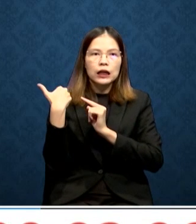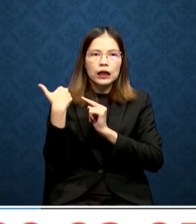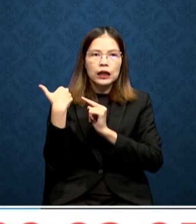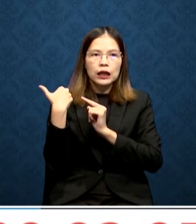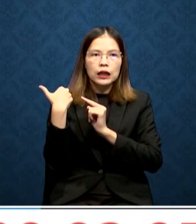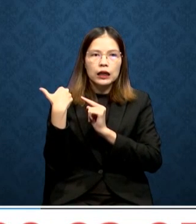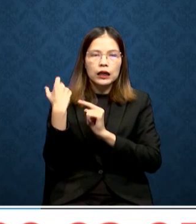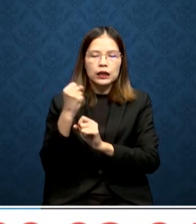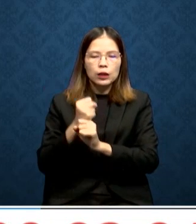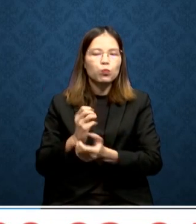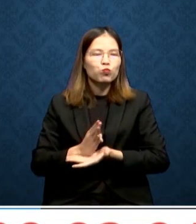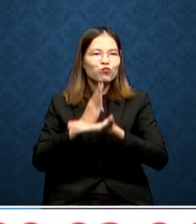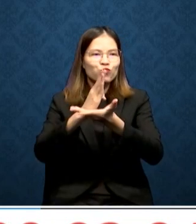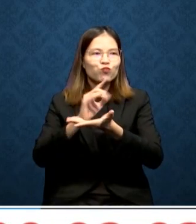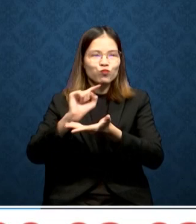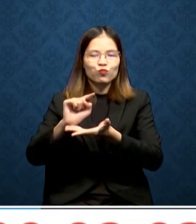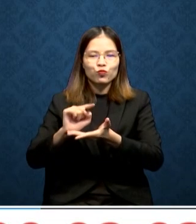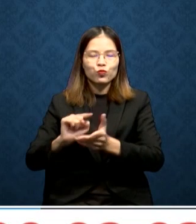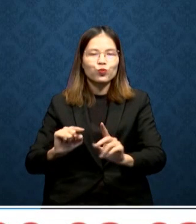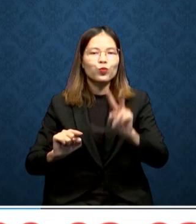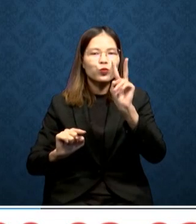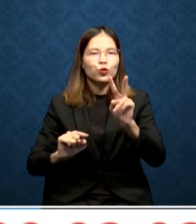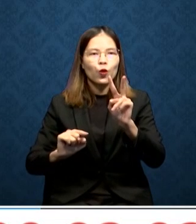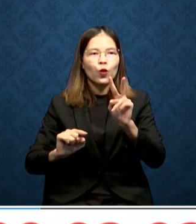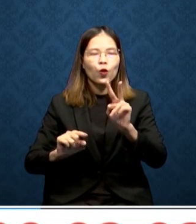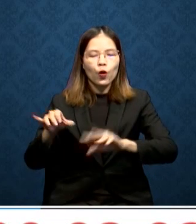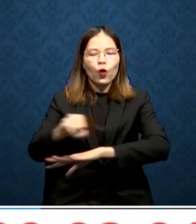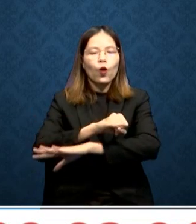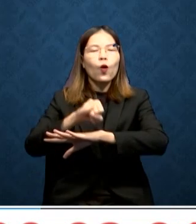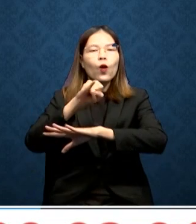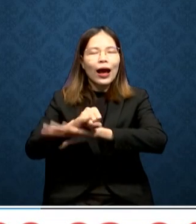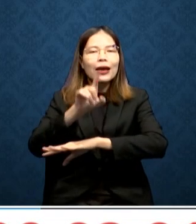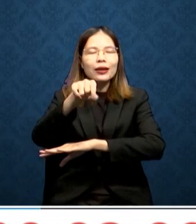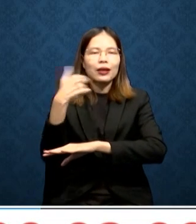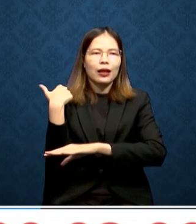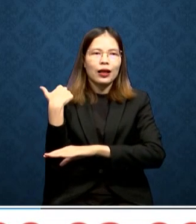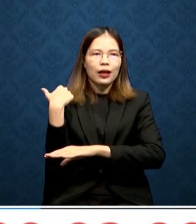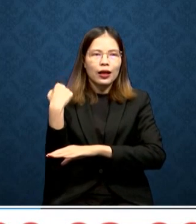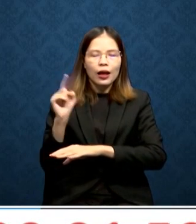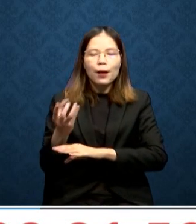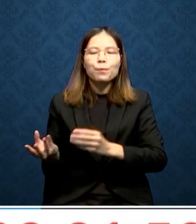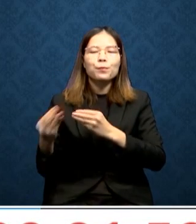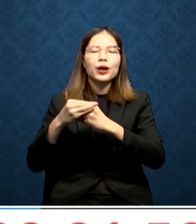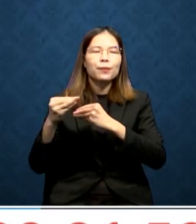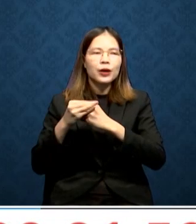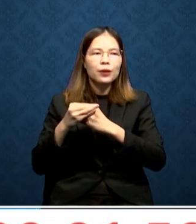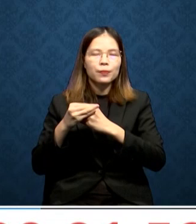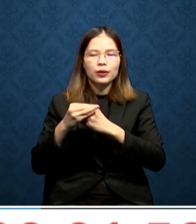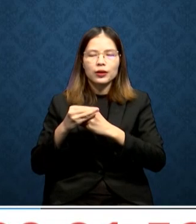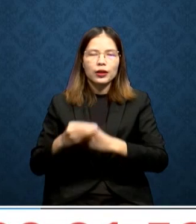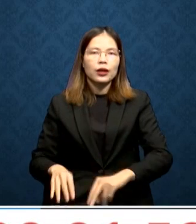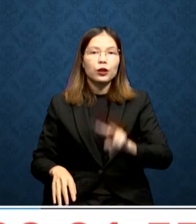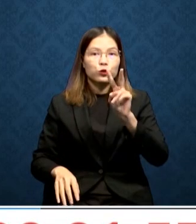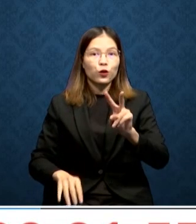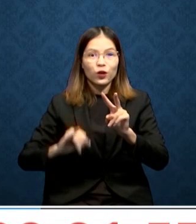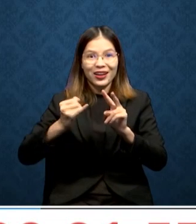ากผให่ชายดี 2holmแล้็มผให่ชดีท่านนึงบริจาเพิ่มอี 2 งานเป็เ้ที่ติดกัปมณ